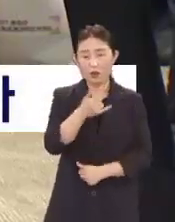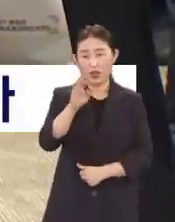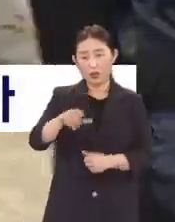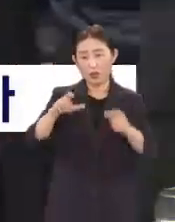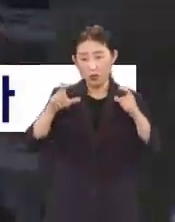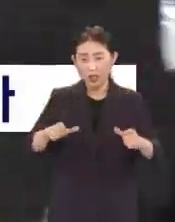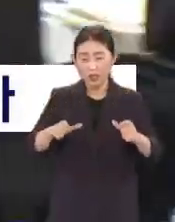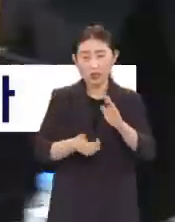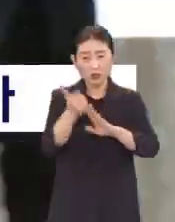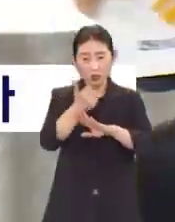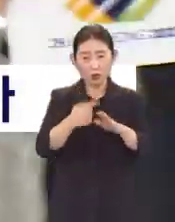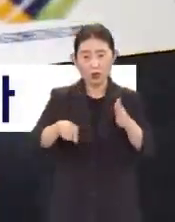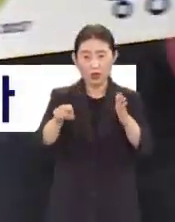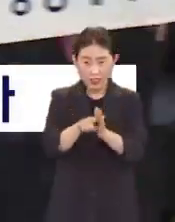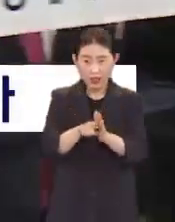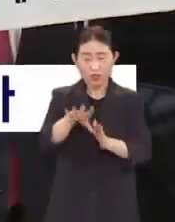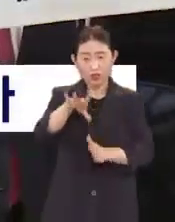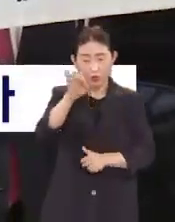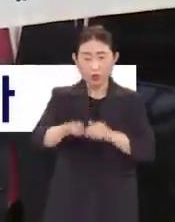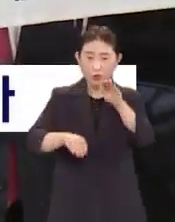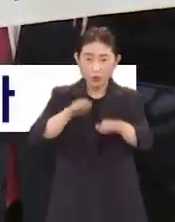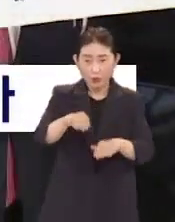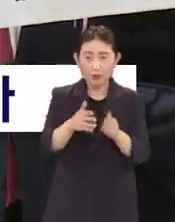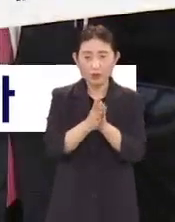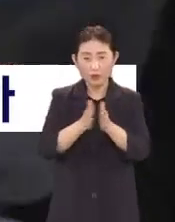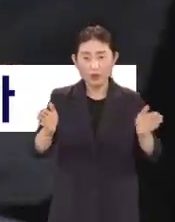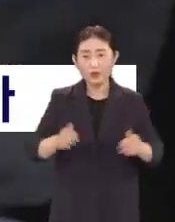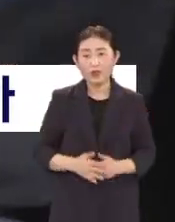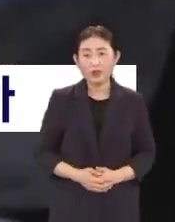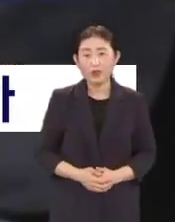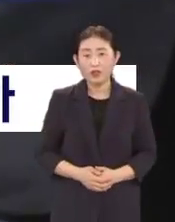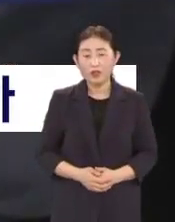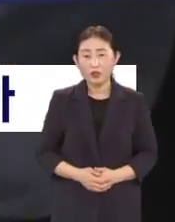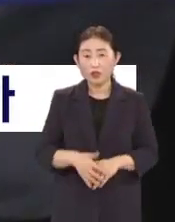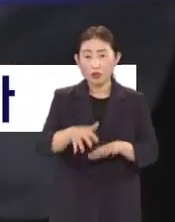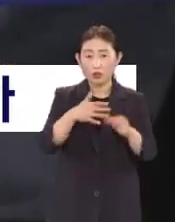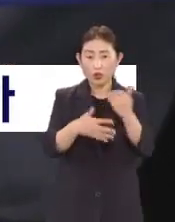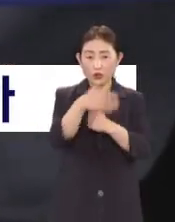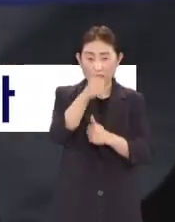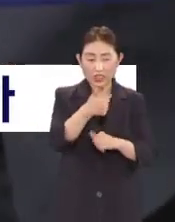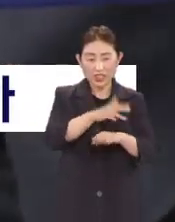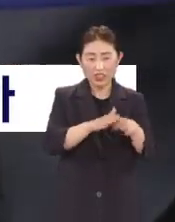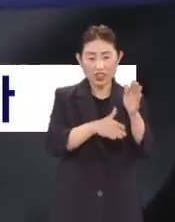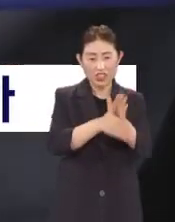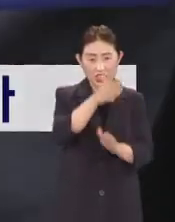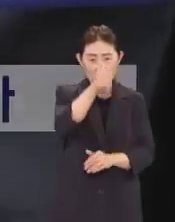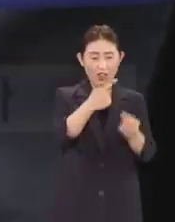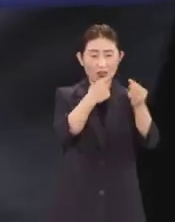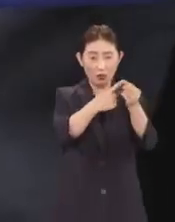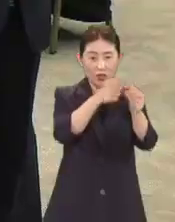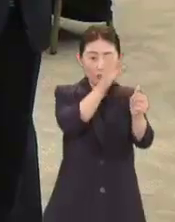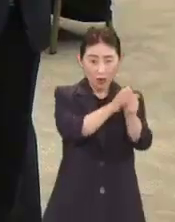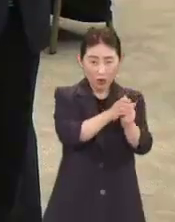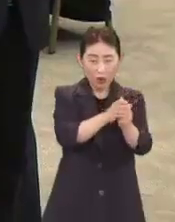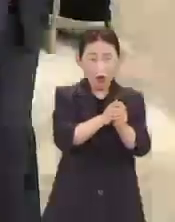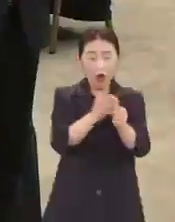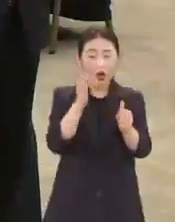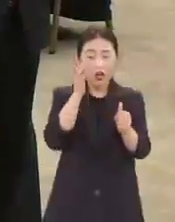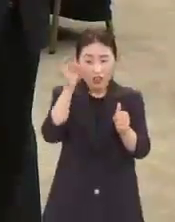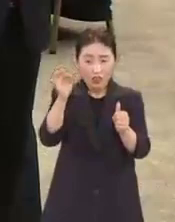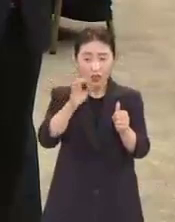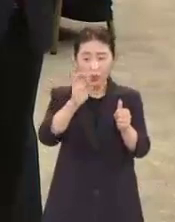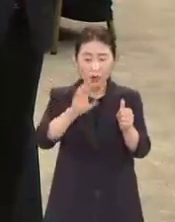열고 성공적인 개체를 위한 첫 발걸음을 내딛었습니다 조직위원장은 이장우 대전시장을 시작으로 충청권